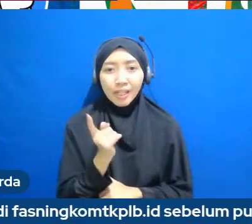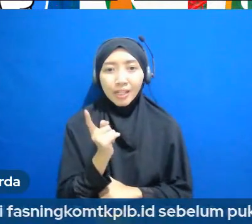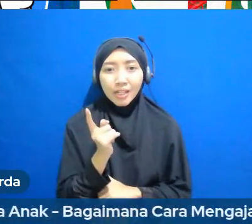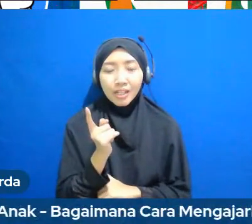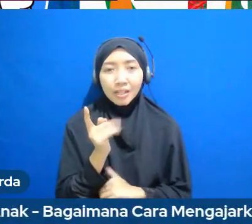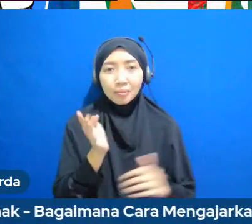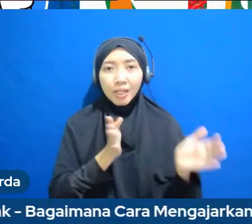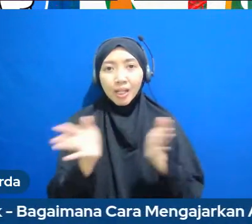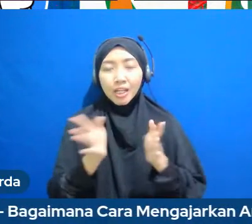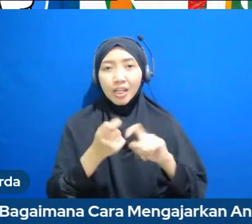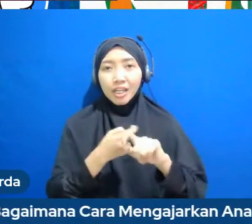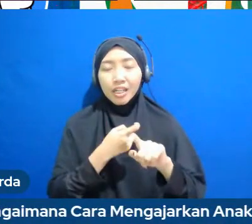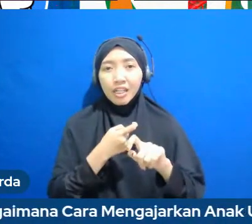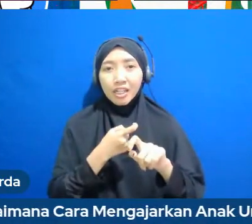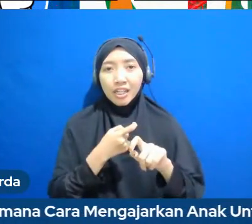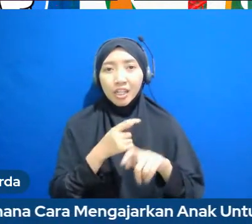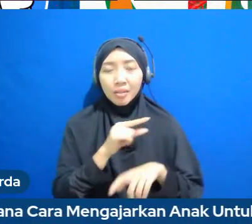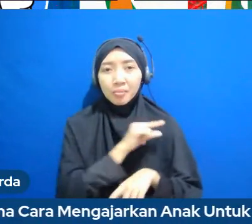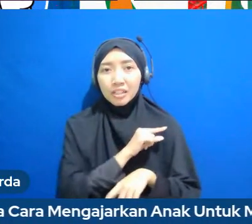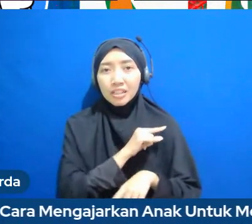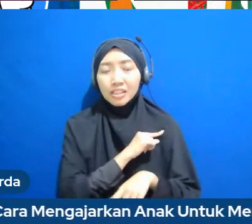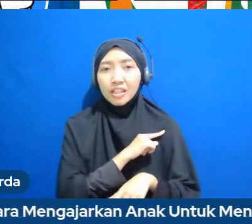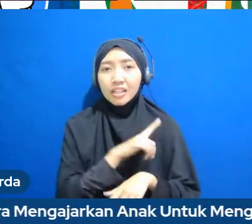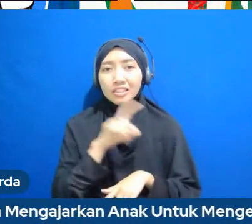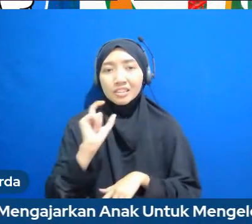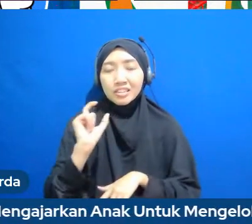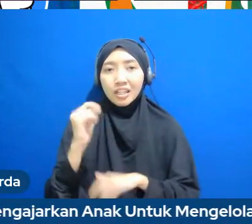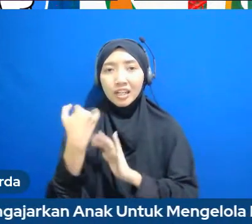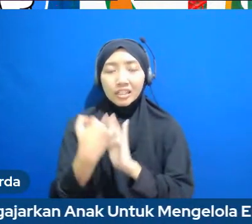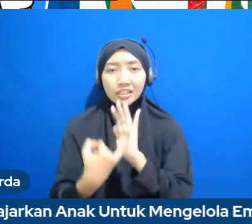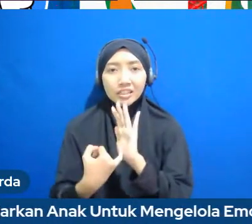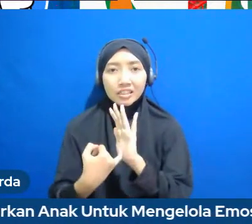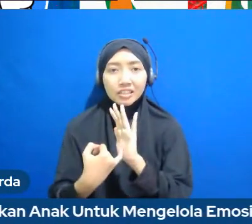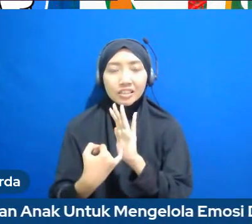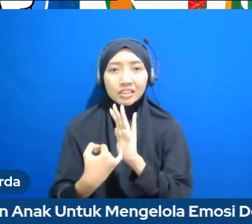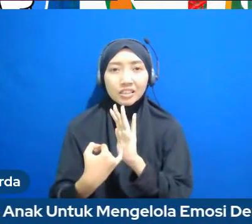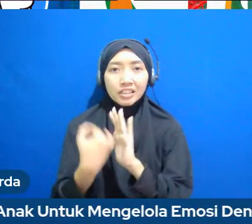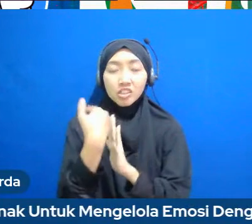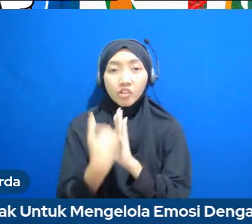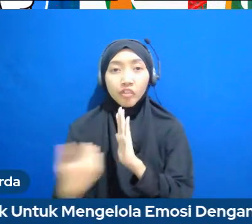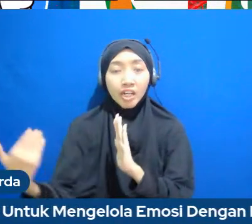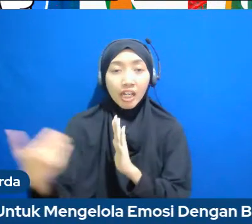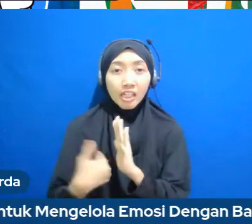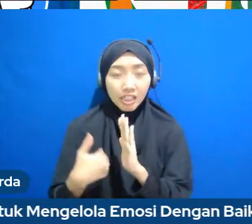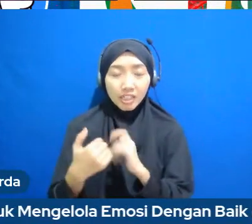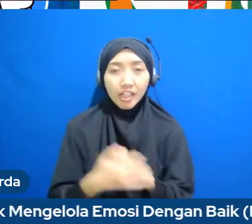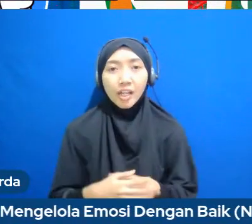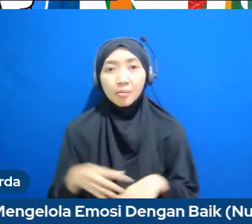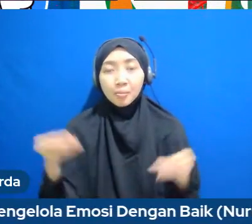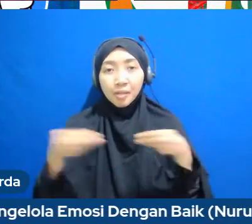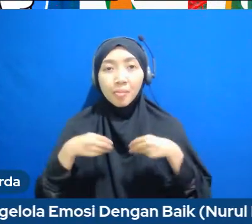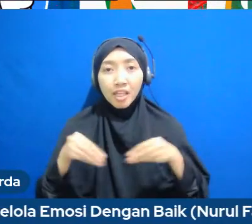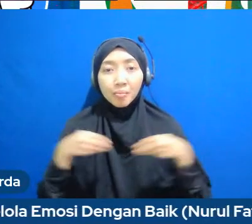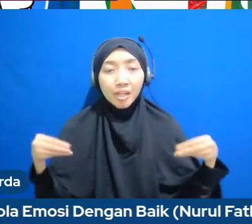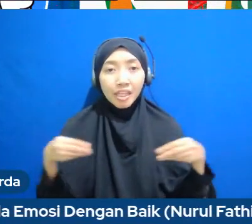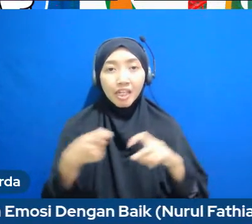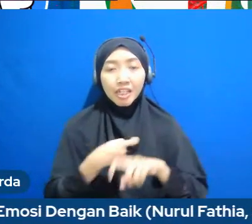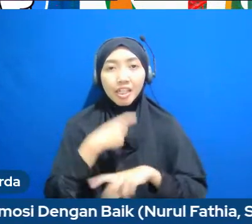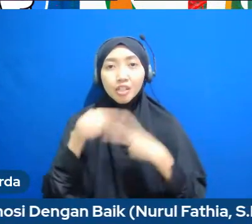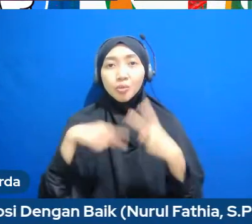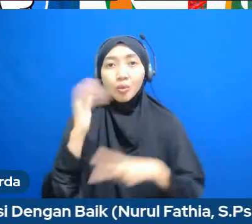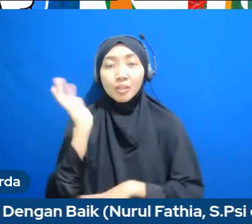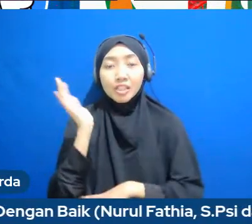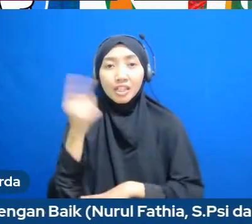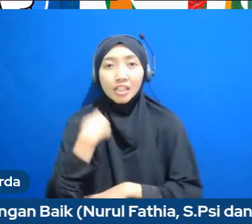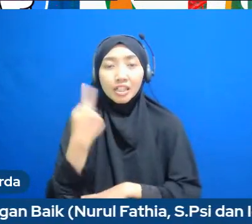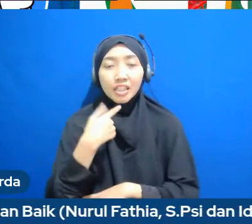pengarahan dari petugas tentang bagaimana mengisi daftar hadirnya dan untuk mendapatkan materi dari dua presenter kita